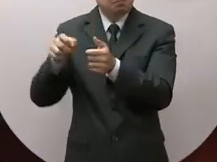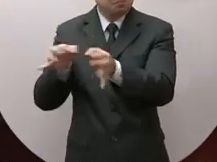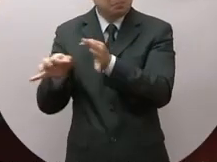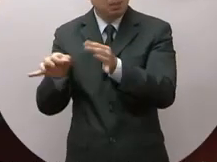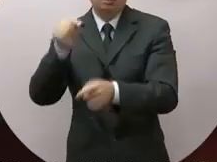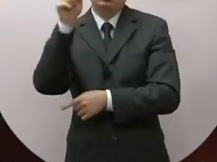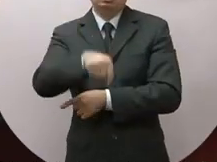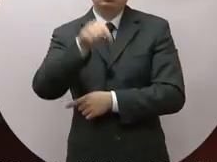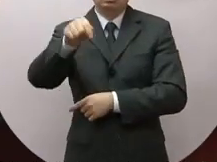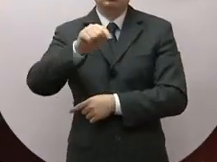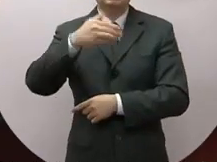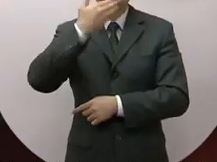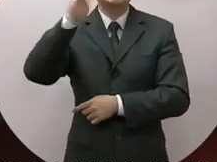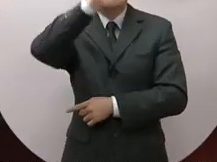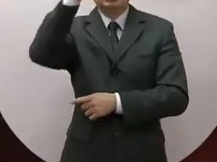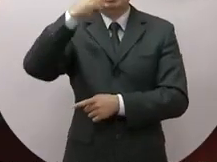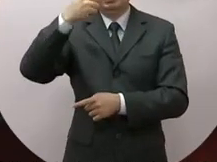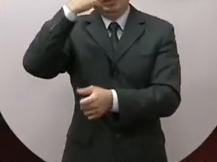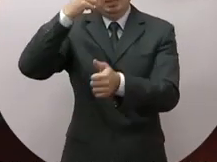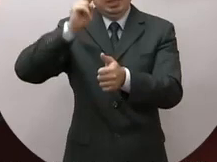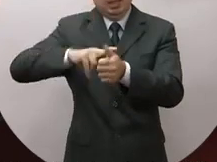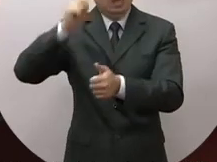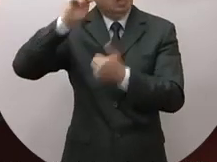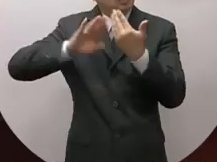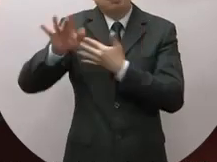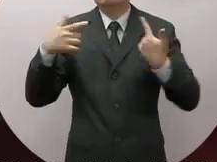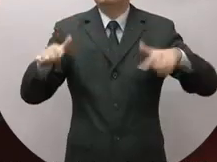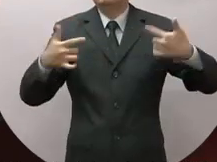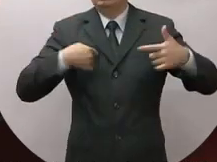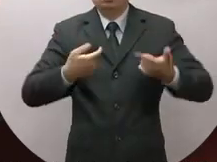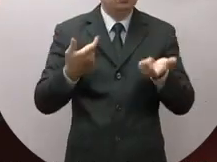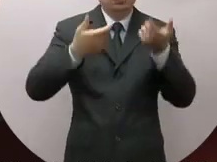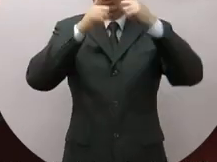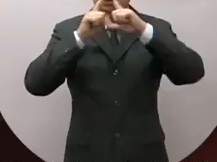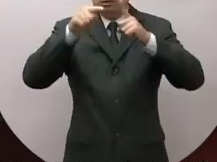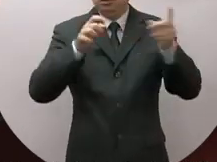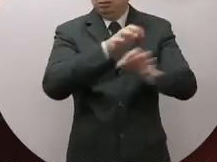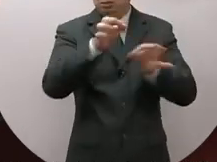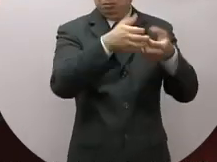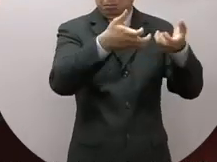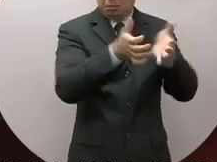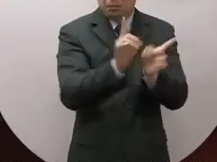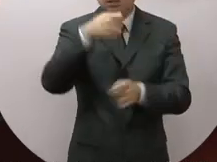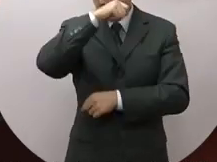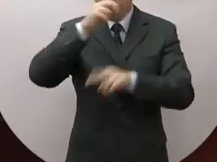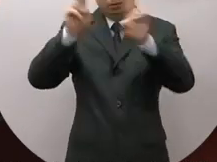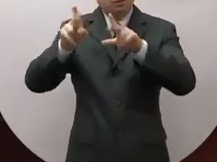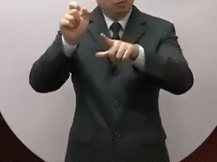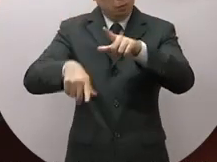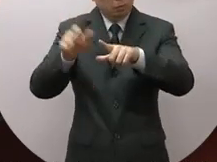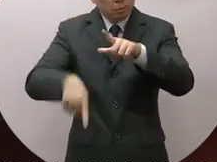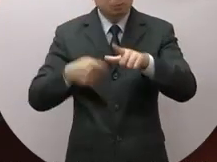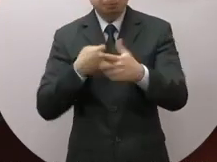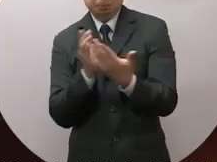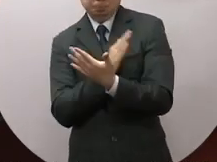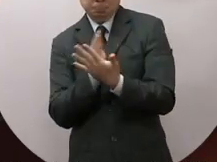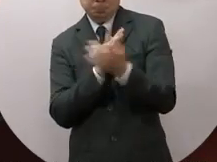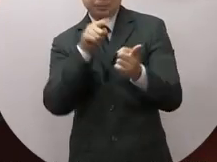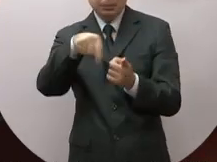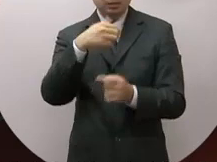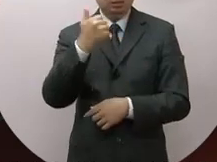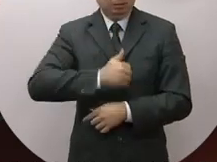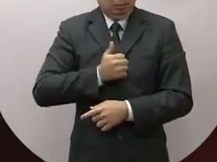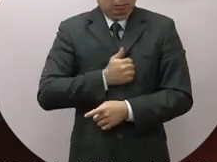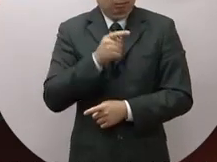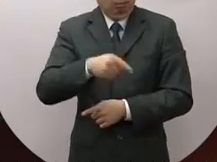委会没办法进行救助，所以必须回归到经济部，回归到台电，做用电户的损害的一个补偿的方式来进